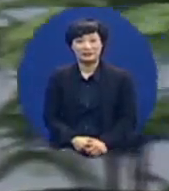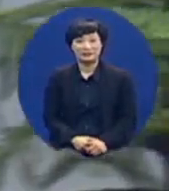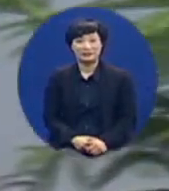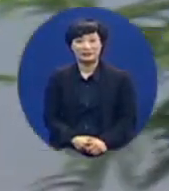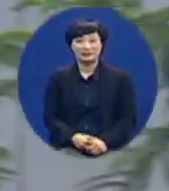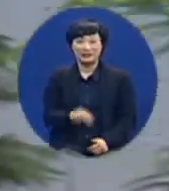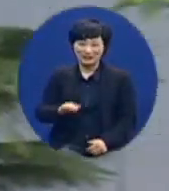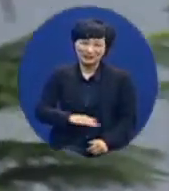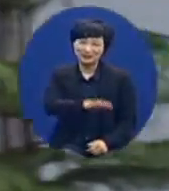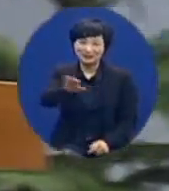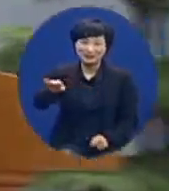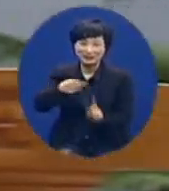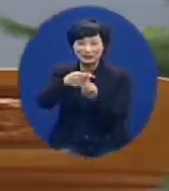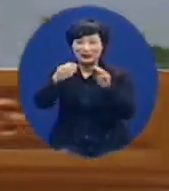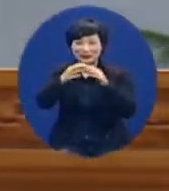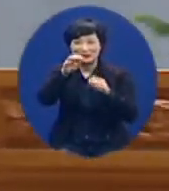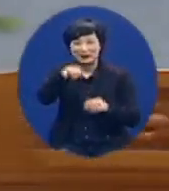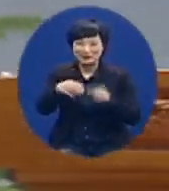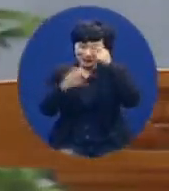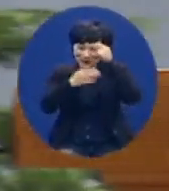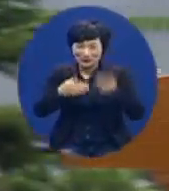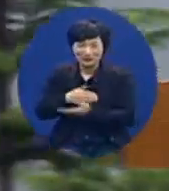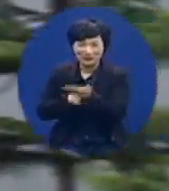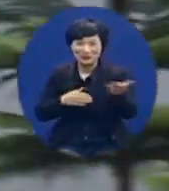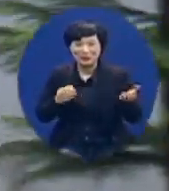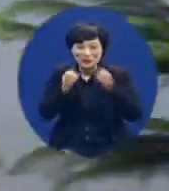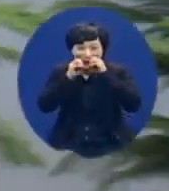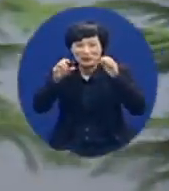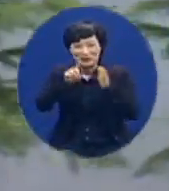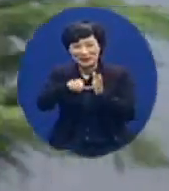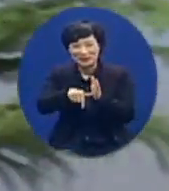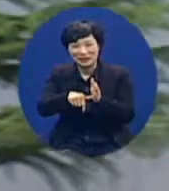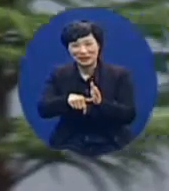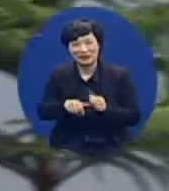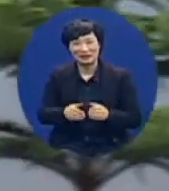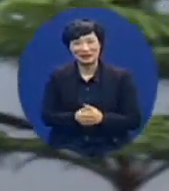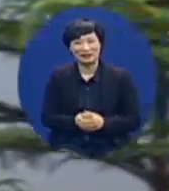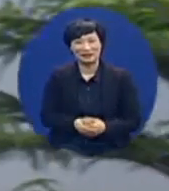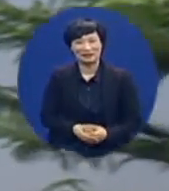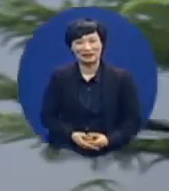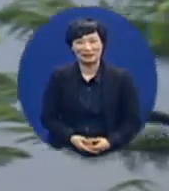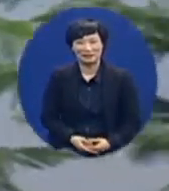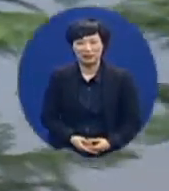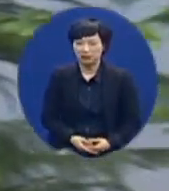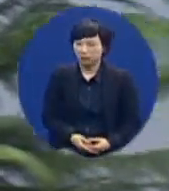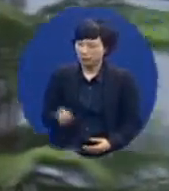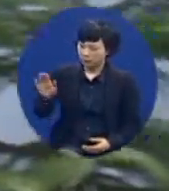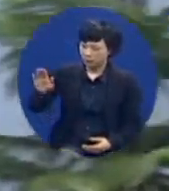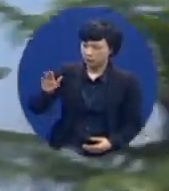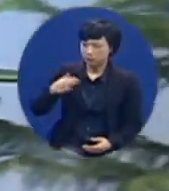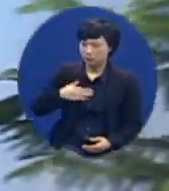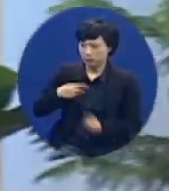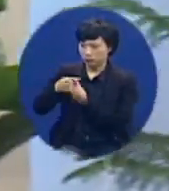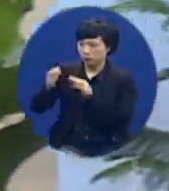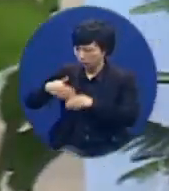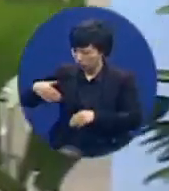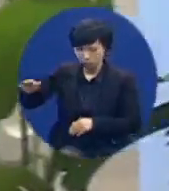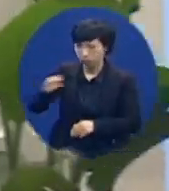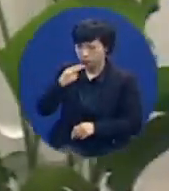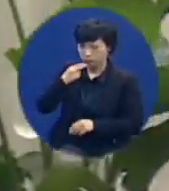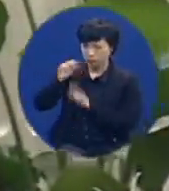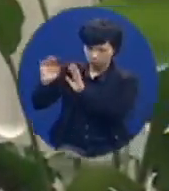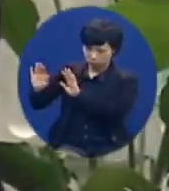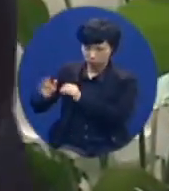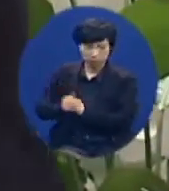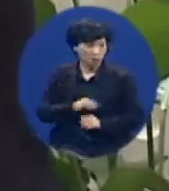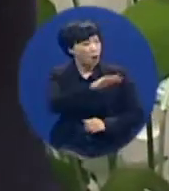Yeah. 우리 교회도 When my church members evangelize, they said to the one 와보라고. who does not